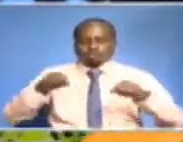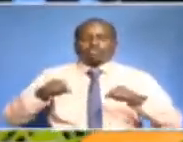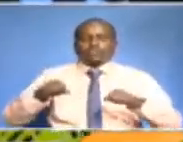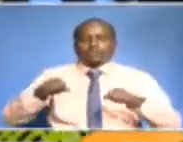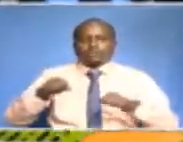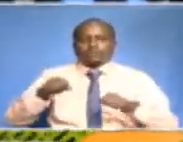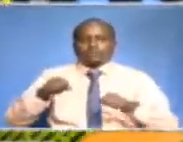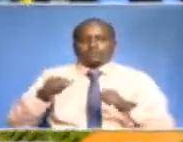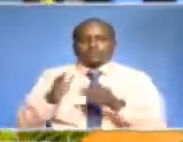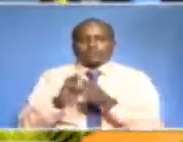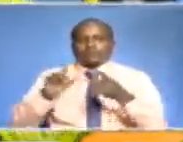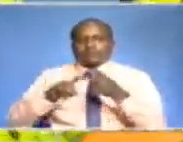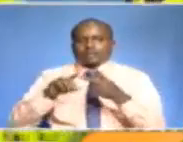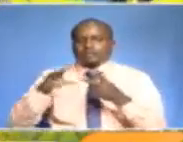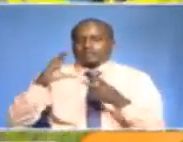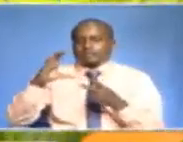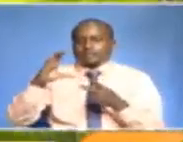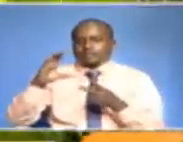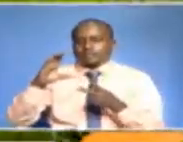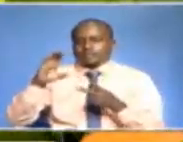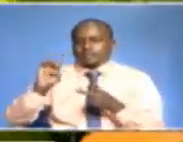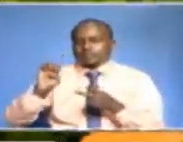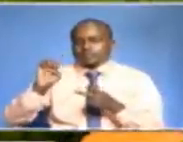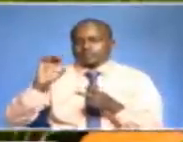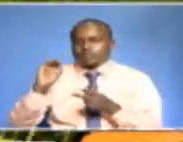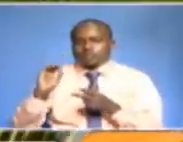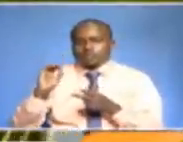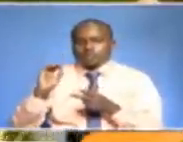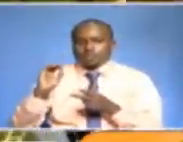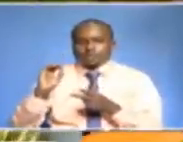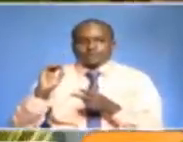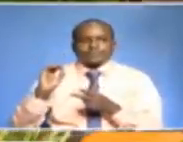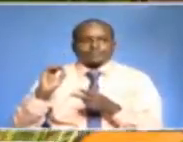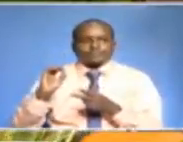na afisa mkuu mtajesi kazi kwa Muda Ezra